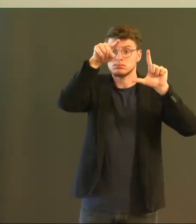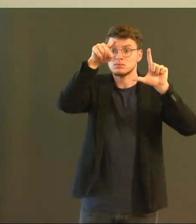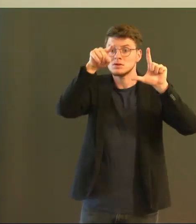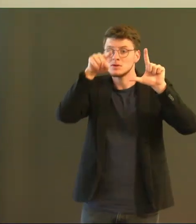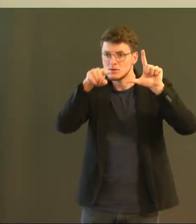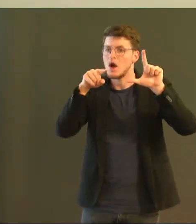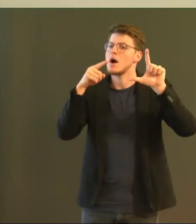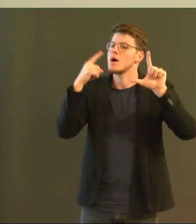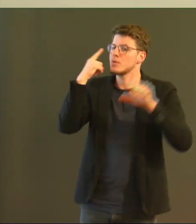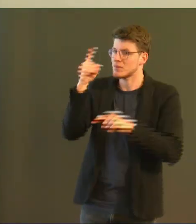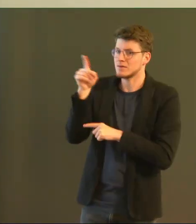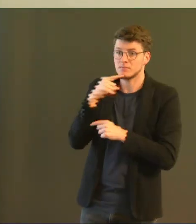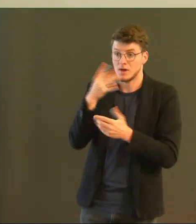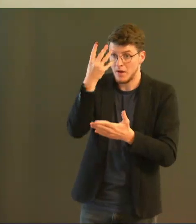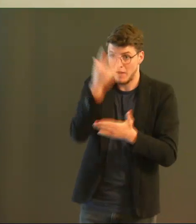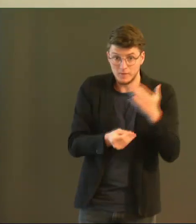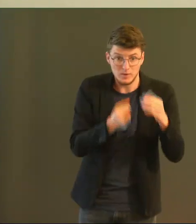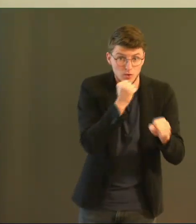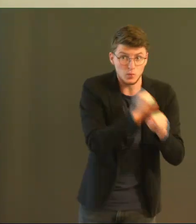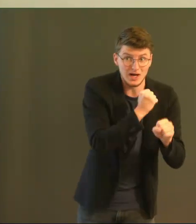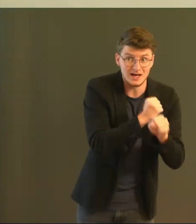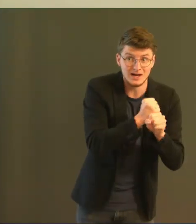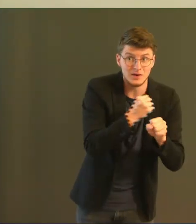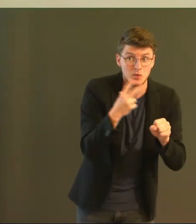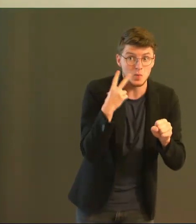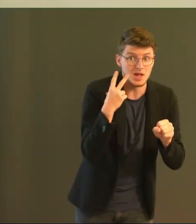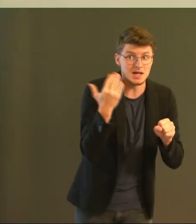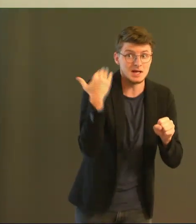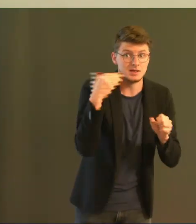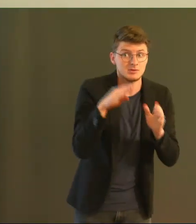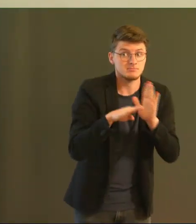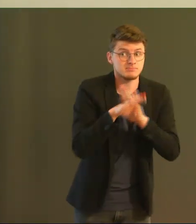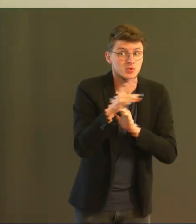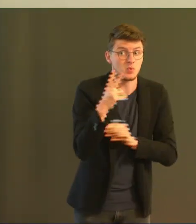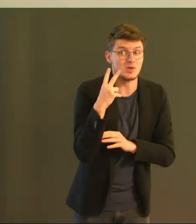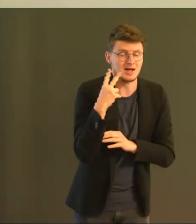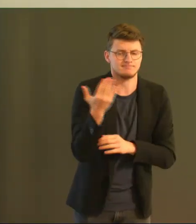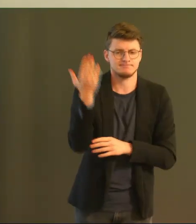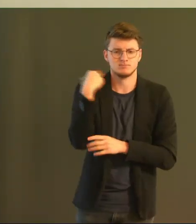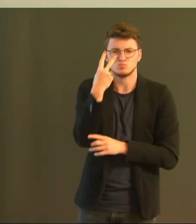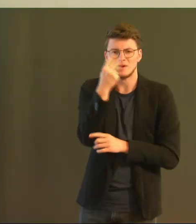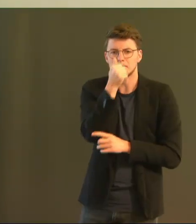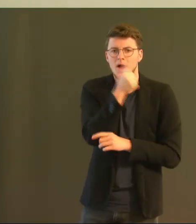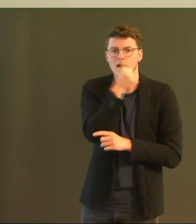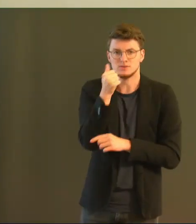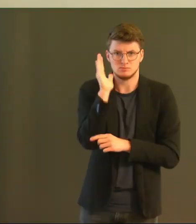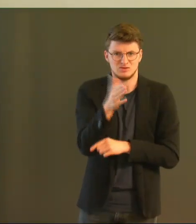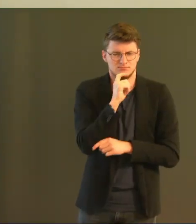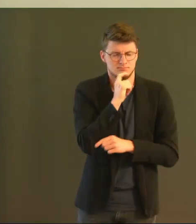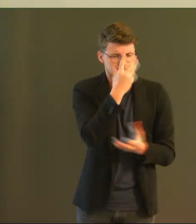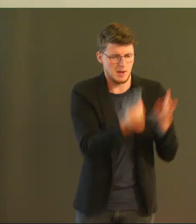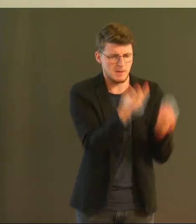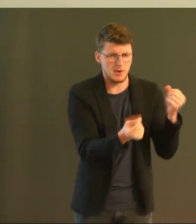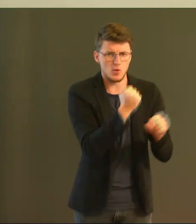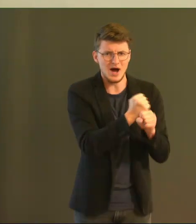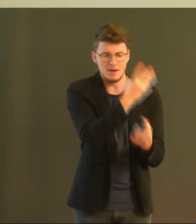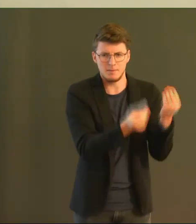fristot parent avec legend steyn fall of man comes to green met repris le bris qui